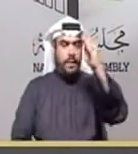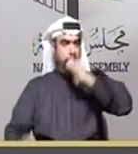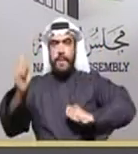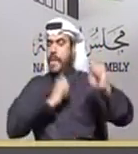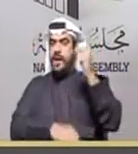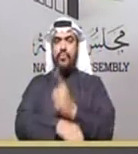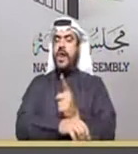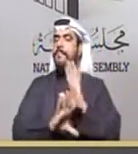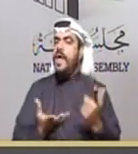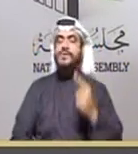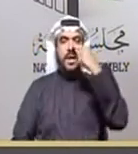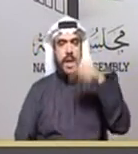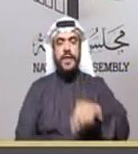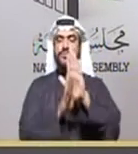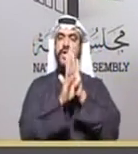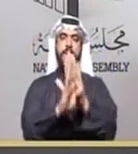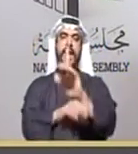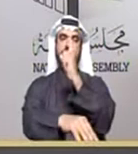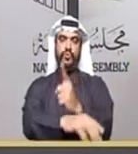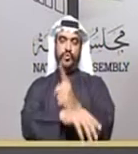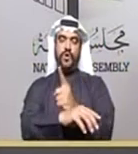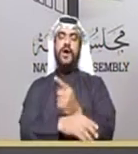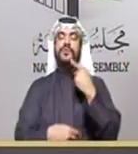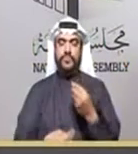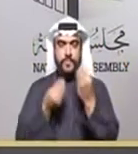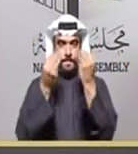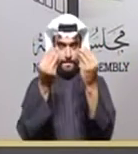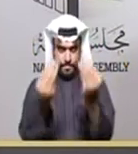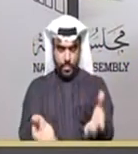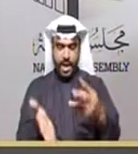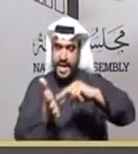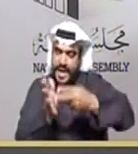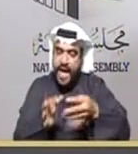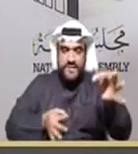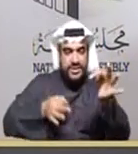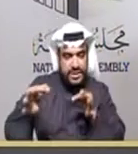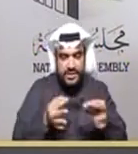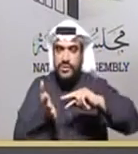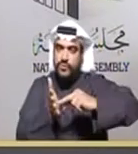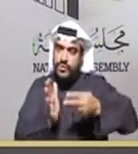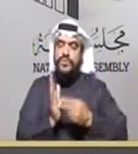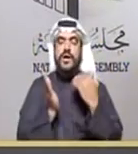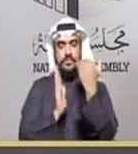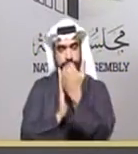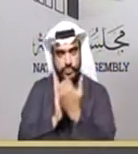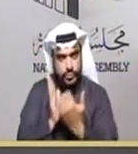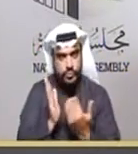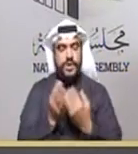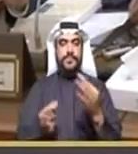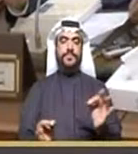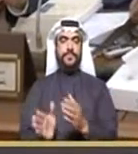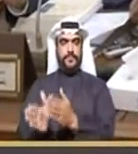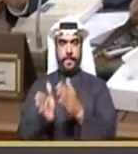عدد من الملاحظات اللي تتعلق بالصياغة القانونية وبالتسلسل والضبط